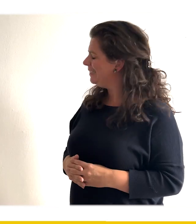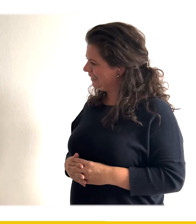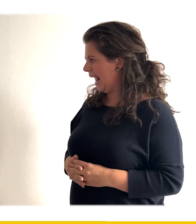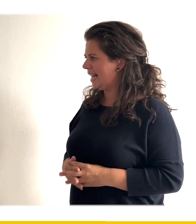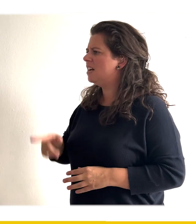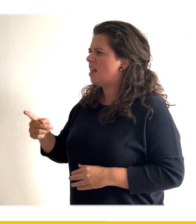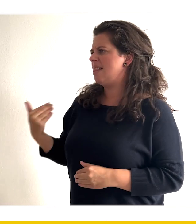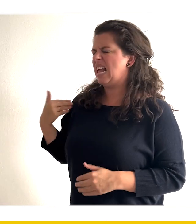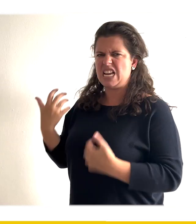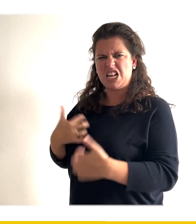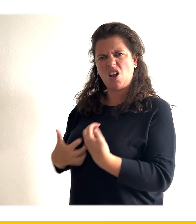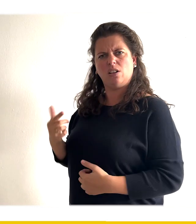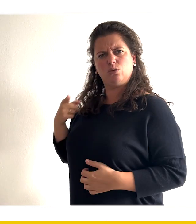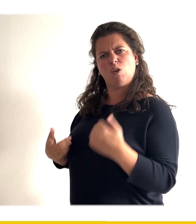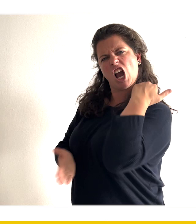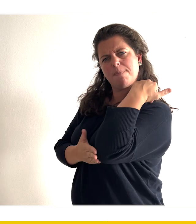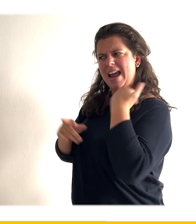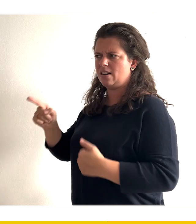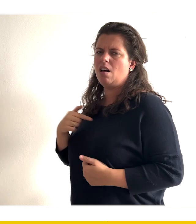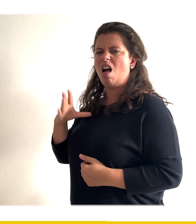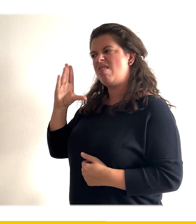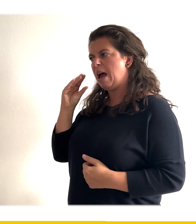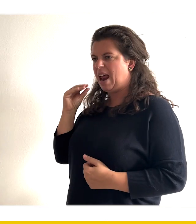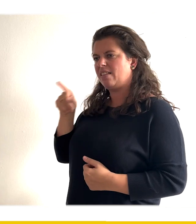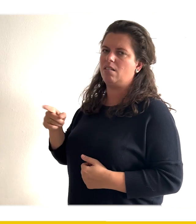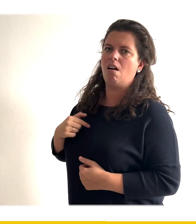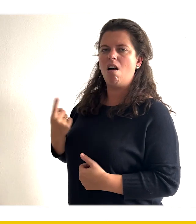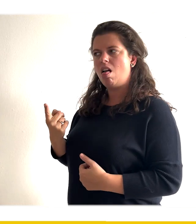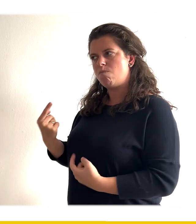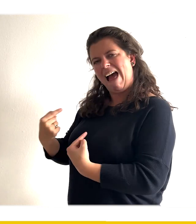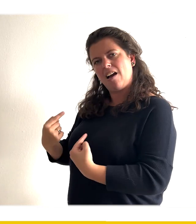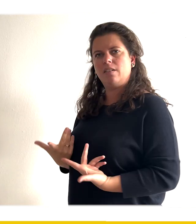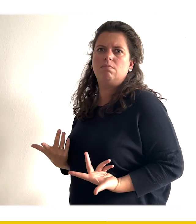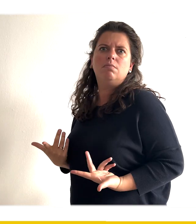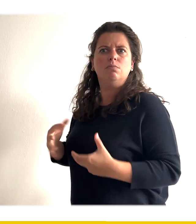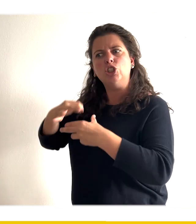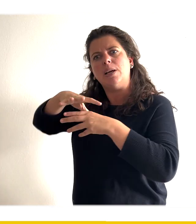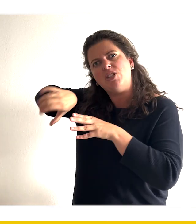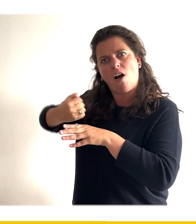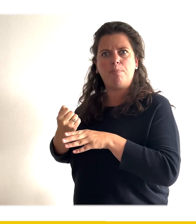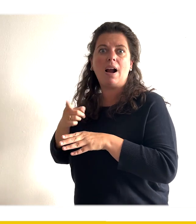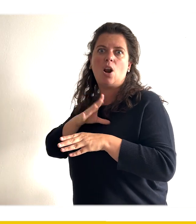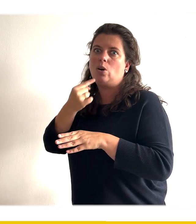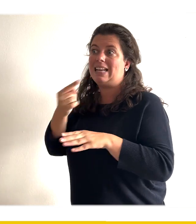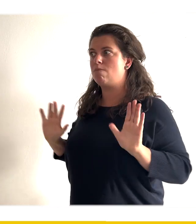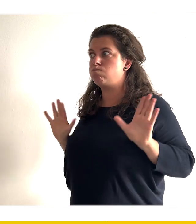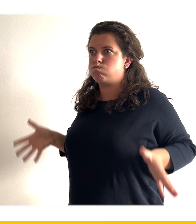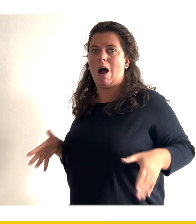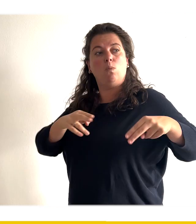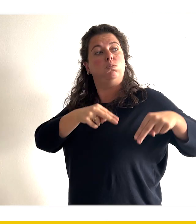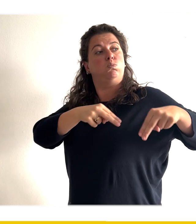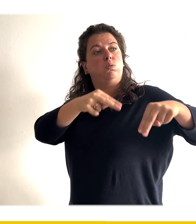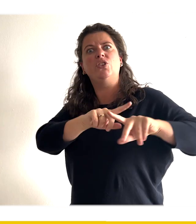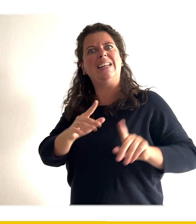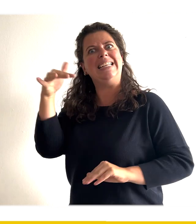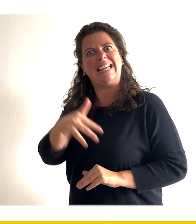vet irritant en echt heel gemeen. De hele tijd mij napraten, de hele tijd mij plagen, mijn chipjes afpakken en ook nog eens zeggen dat er een pauw rondloopt, terwijl hij er niet eens is. Nou,